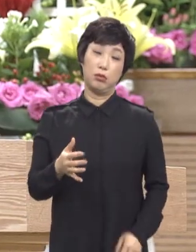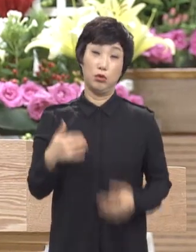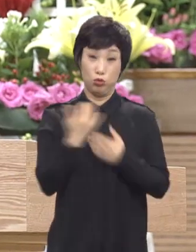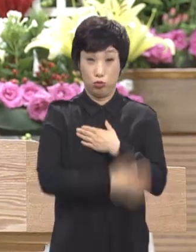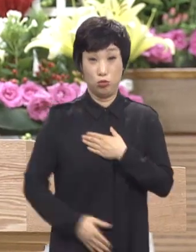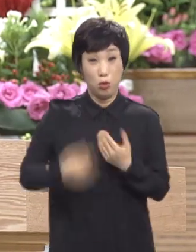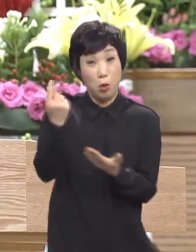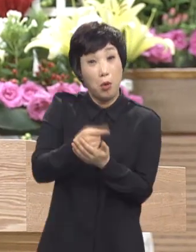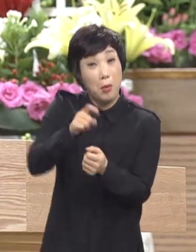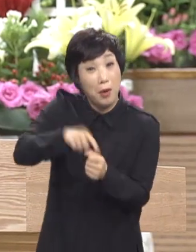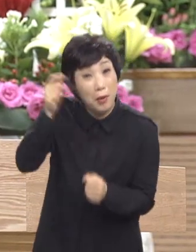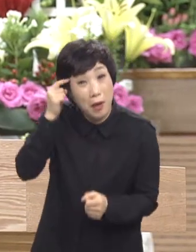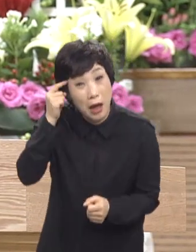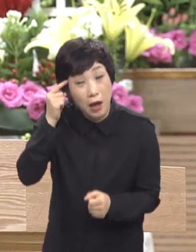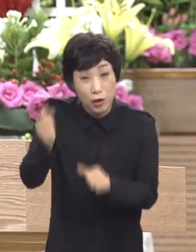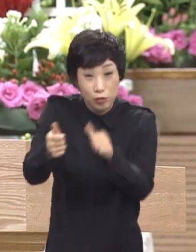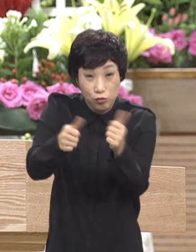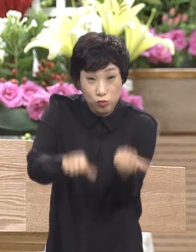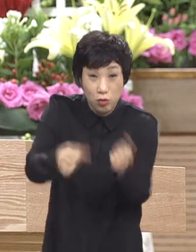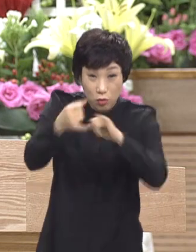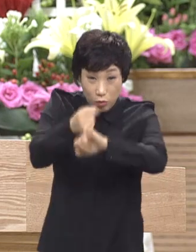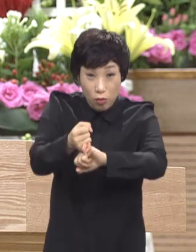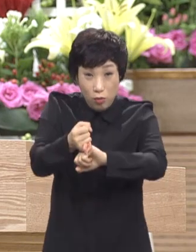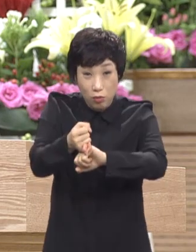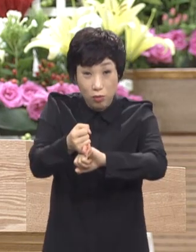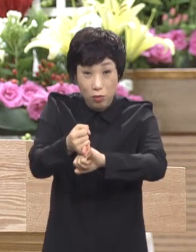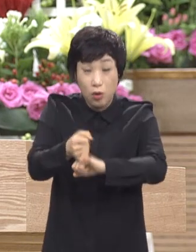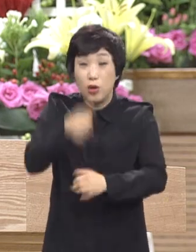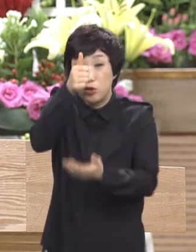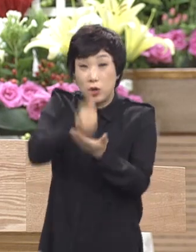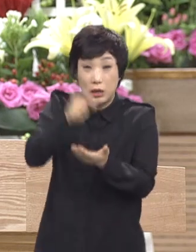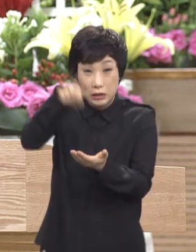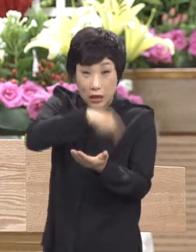육신을 입고 온 것은 정령 죽으리라.